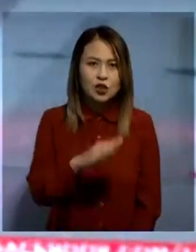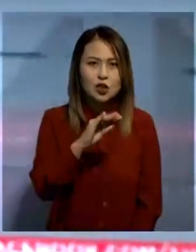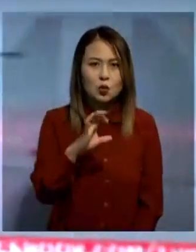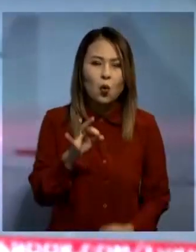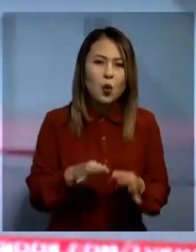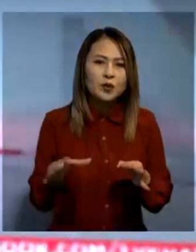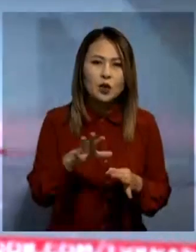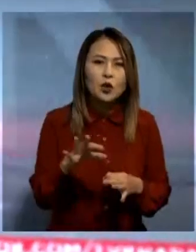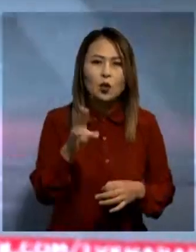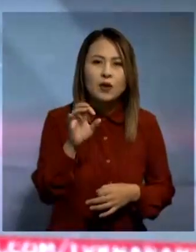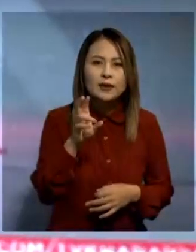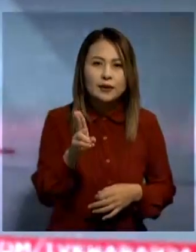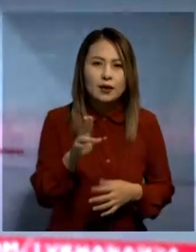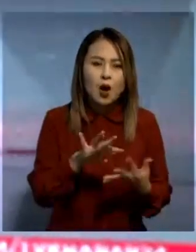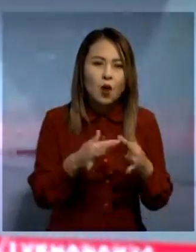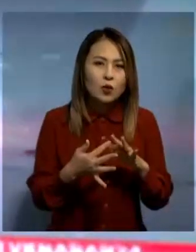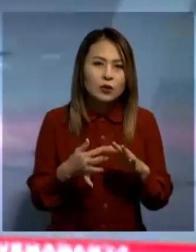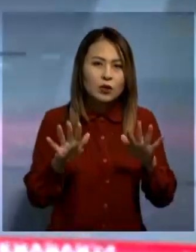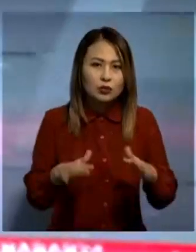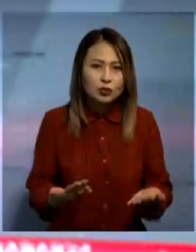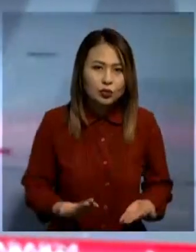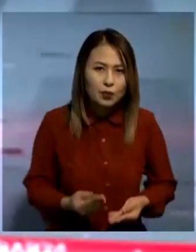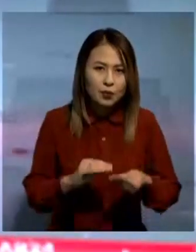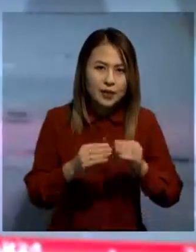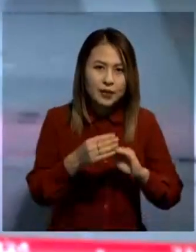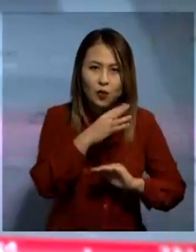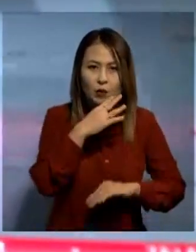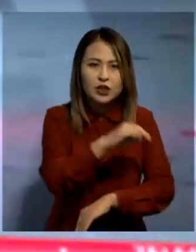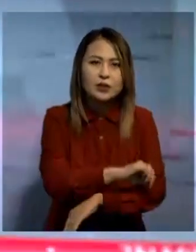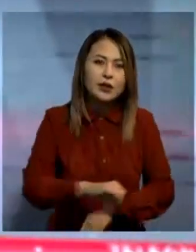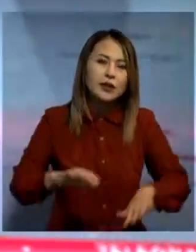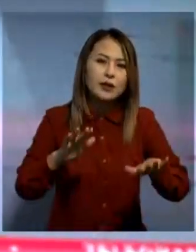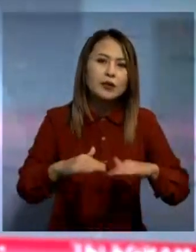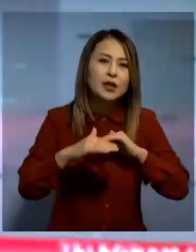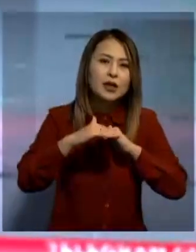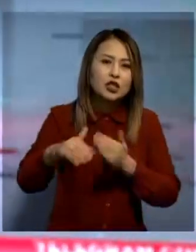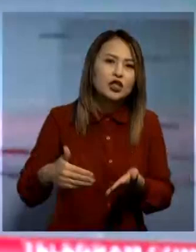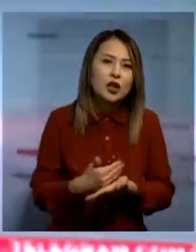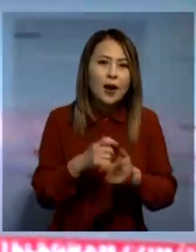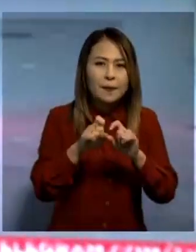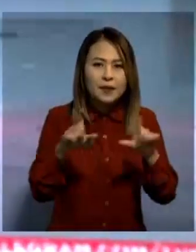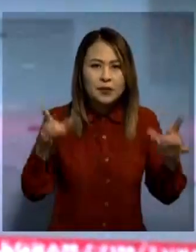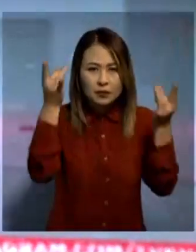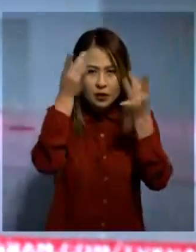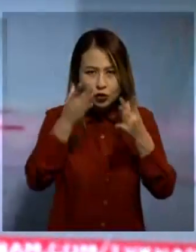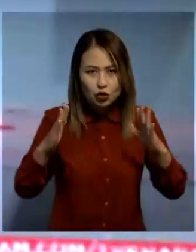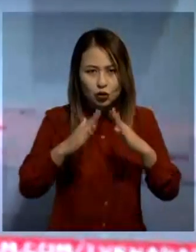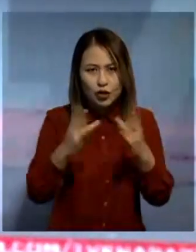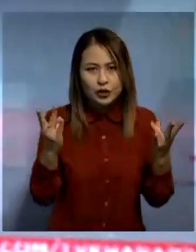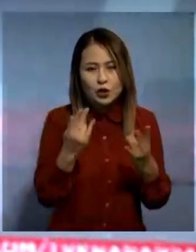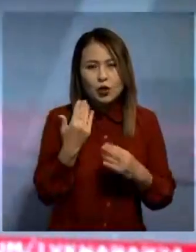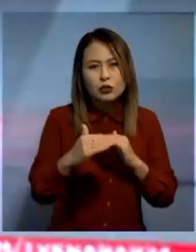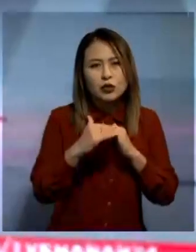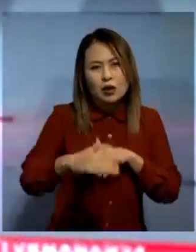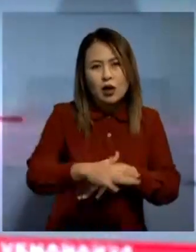Жетісу облысындағы Достық ауылында қордаланған түйткілік мәселе көп. Мәселен, шекара шебіндегі елді мекенге жаңа мектеп, мәдениет үй